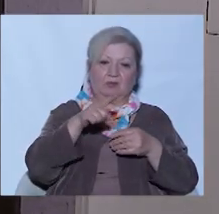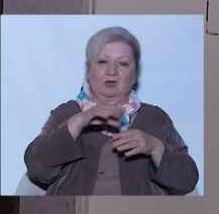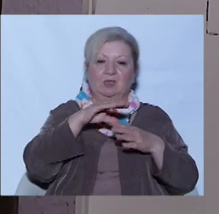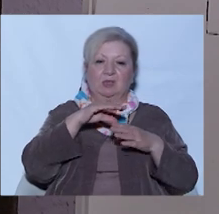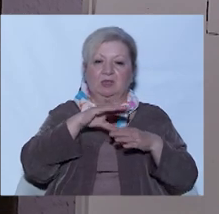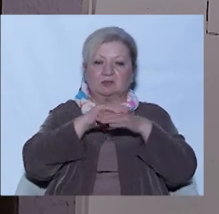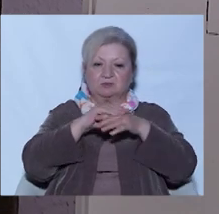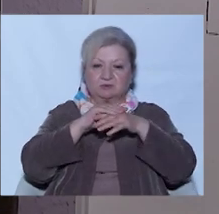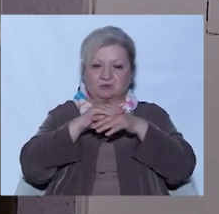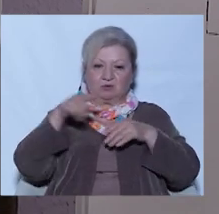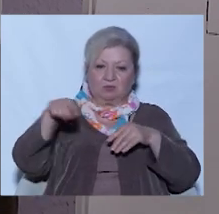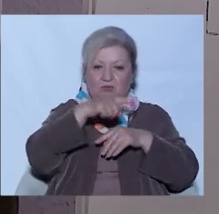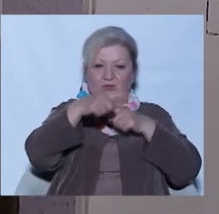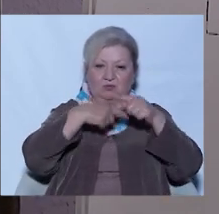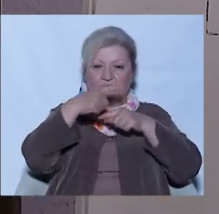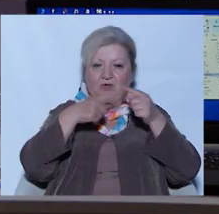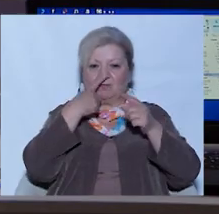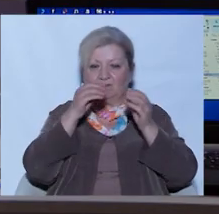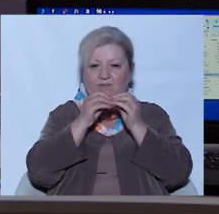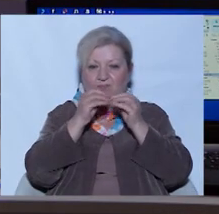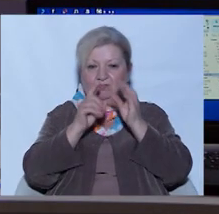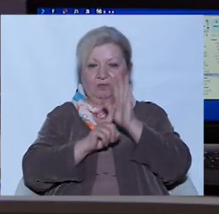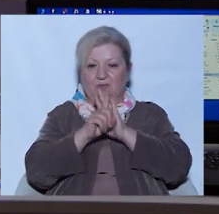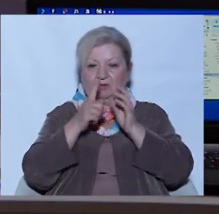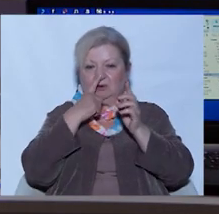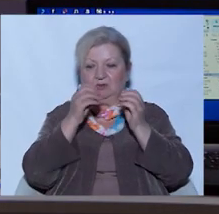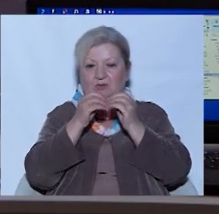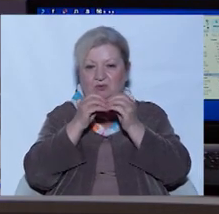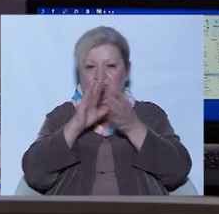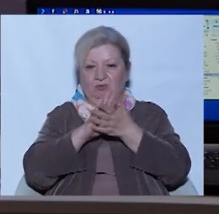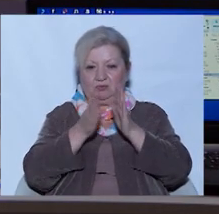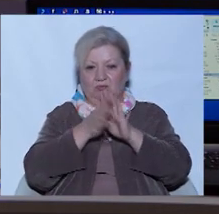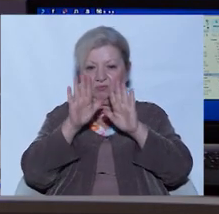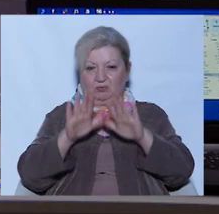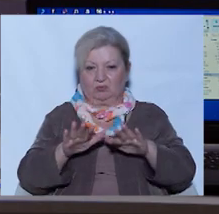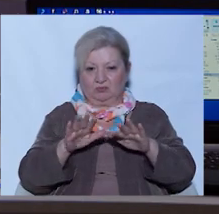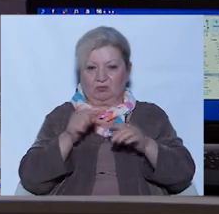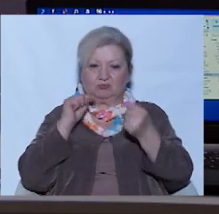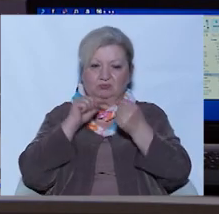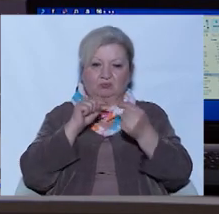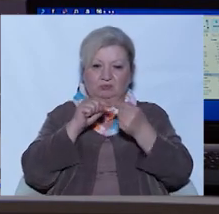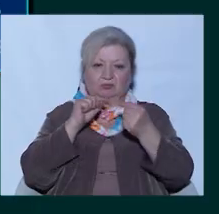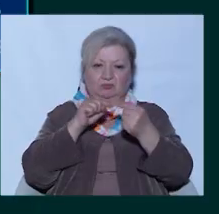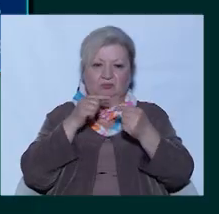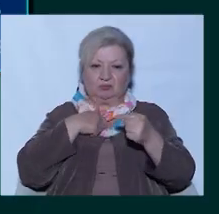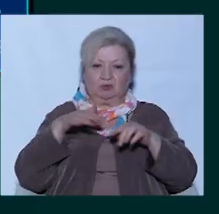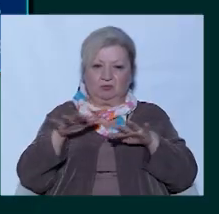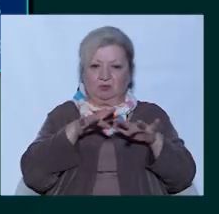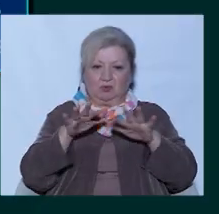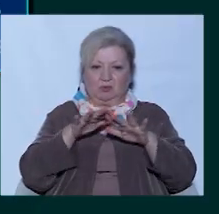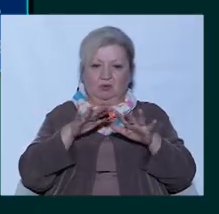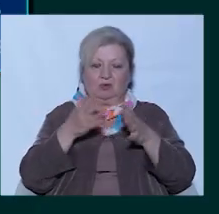სხეული დაბრუნდეს საწყის პოზიციაში, ხო? ეწინააღმდეგება ჩემს მოქმედებას, გაჩნდა